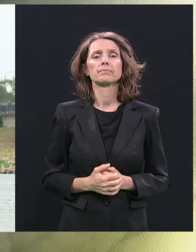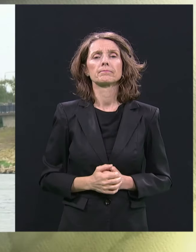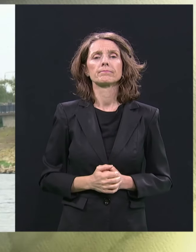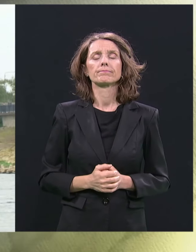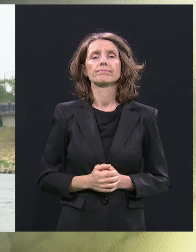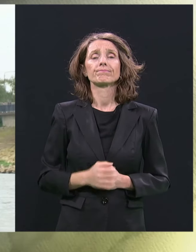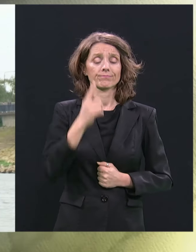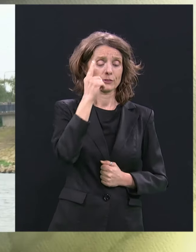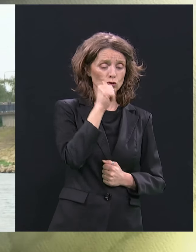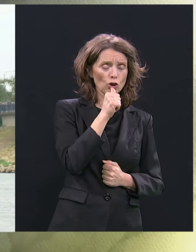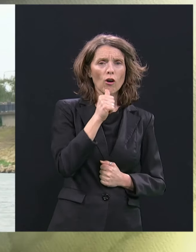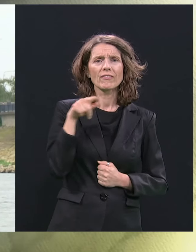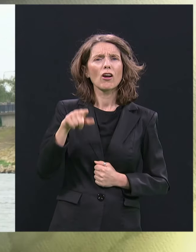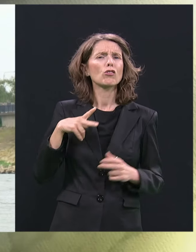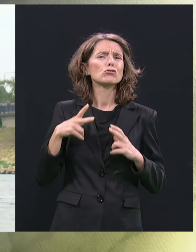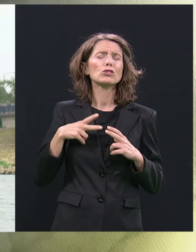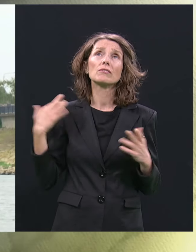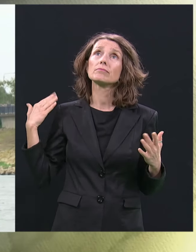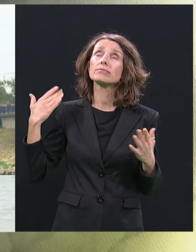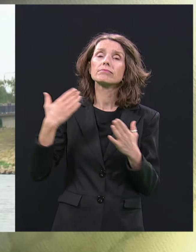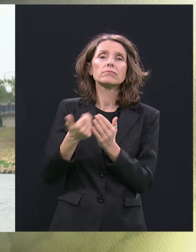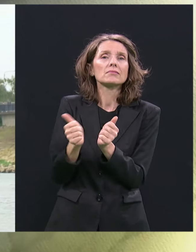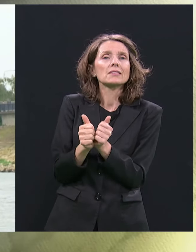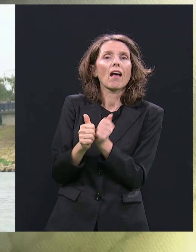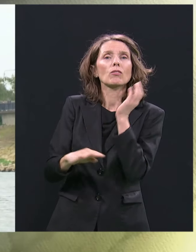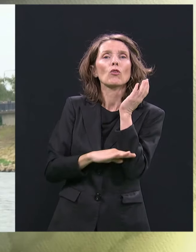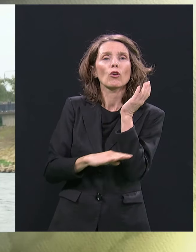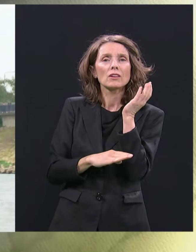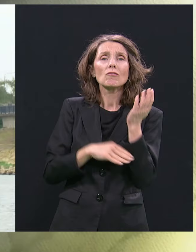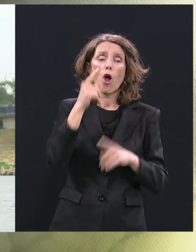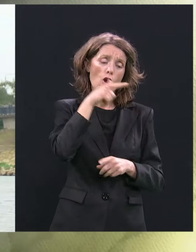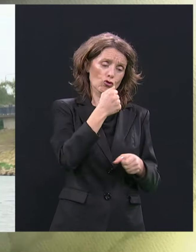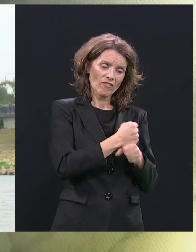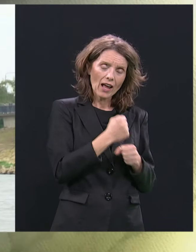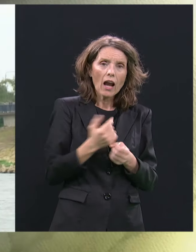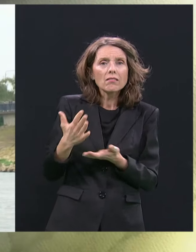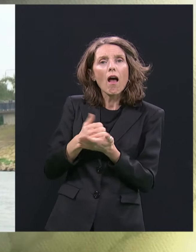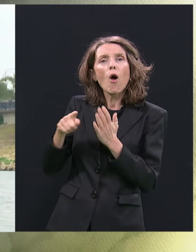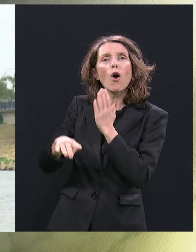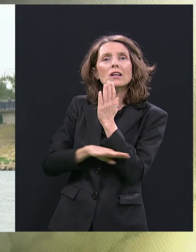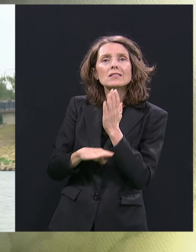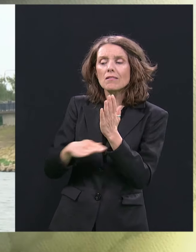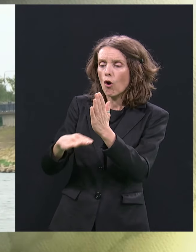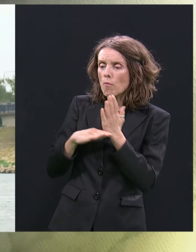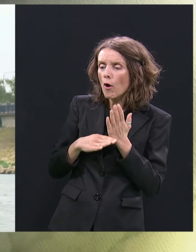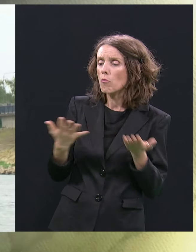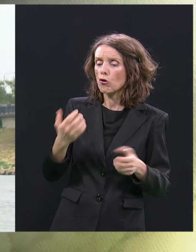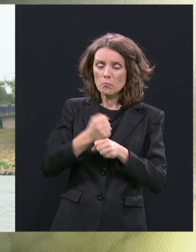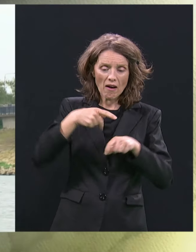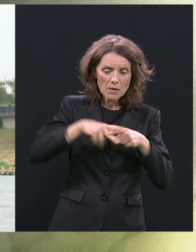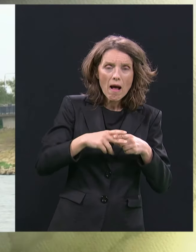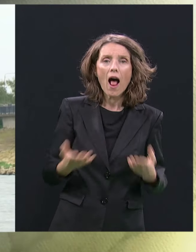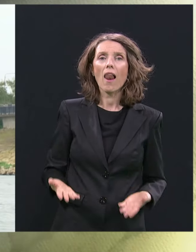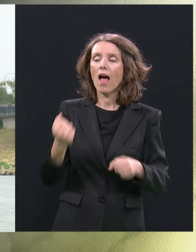Čovek i drvo više hiljada godina putuju zajedno. To je vreme u kome čovek radi, a drvo mu donosi sredstvo za rad,